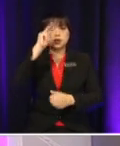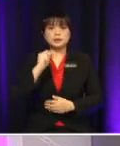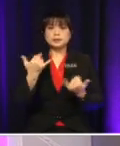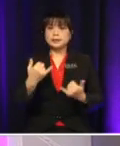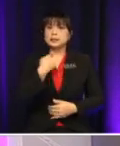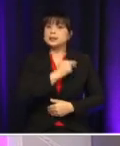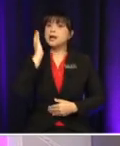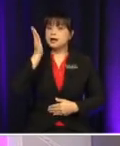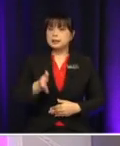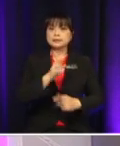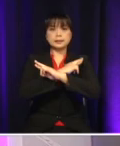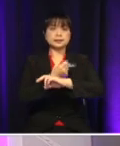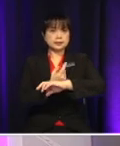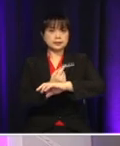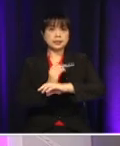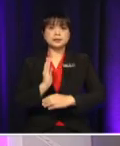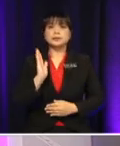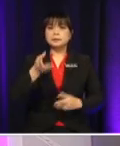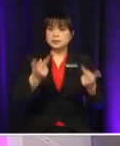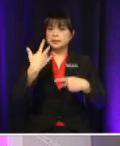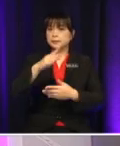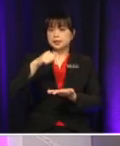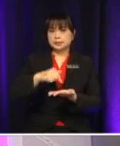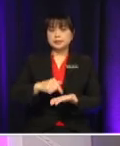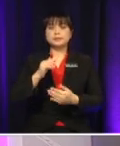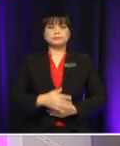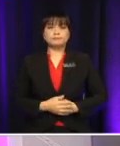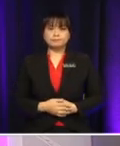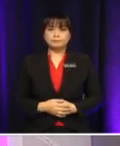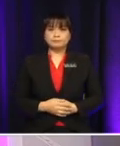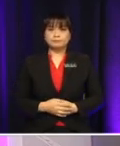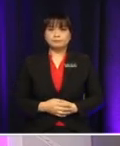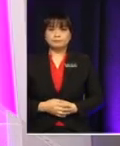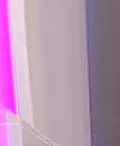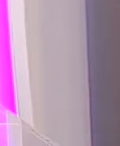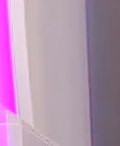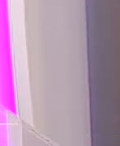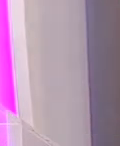ini kita akan berhenti beri Heads ketika dan kembali selepas ini di sukses SPM 2022